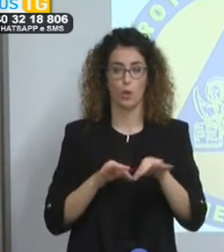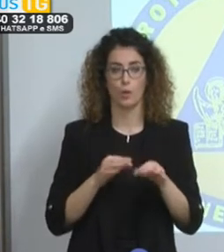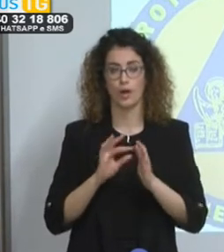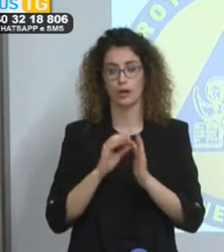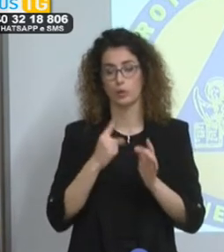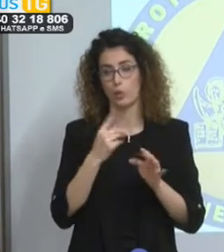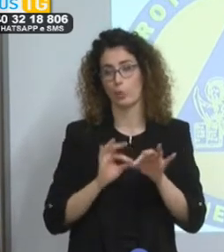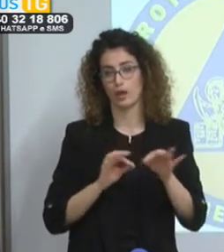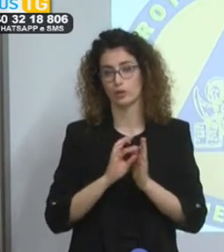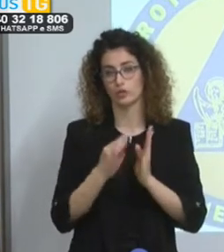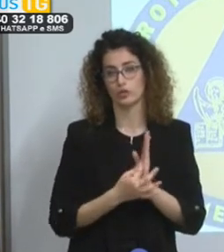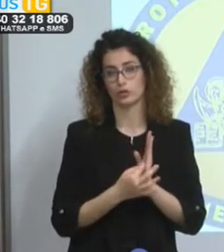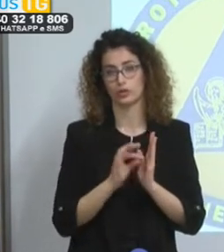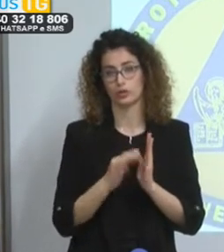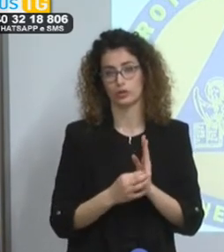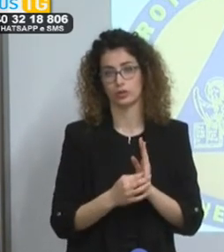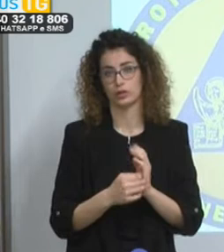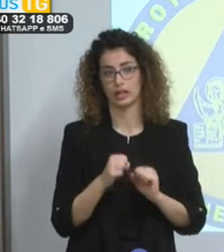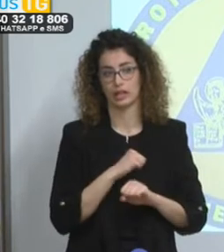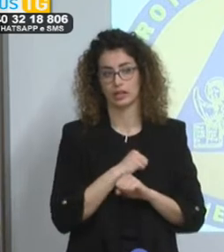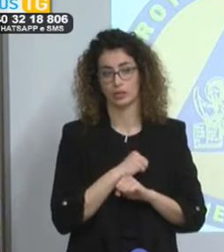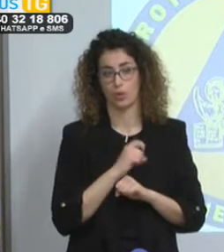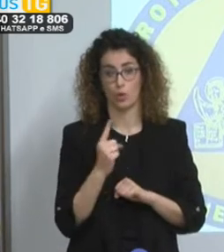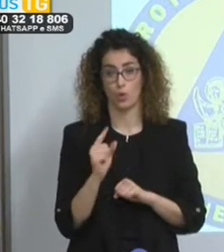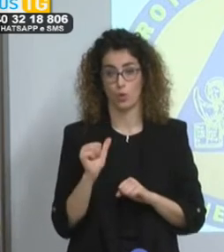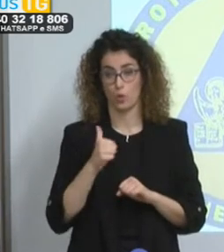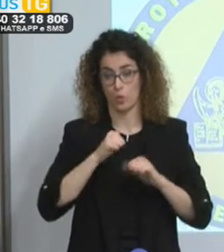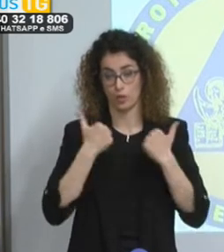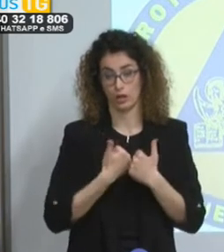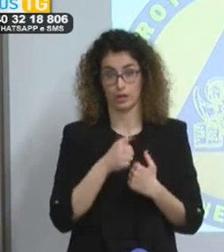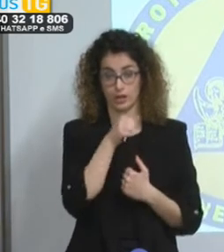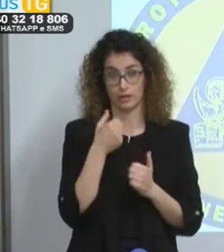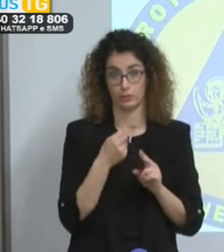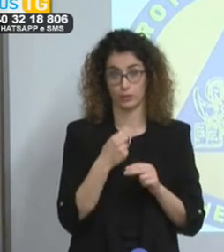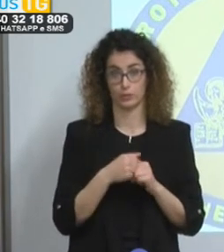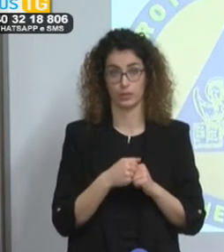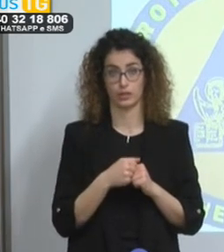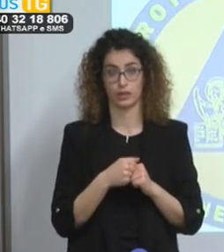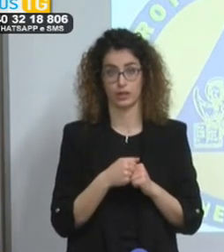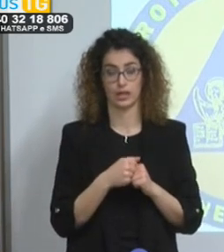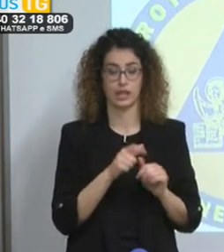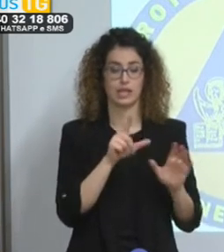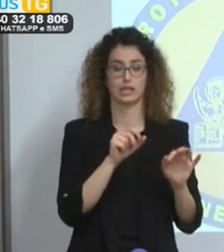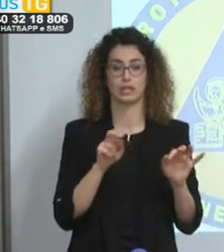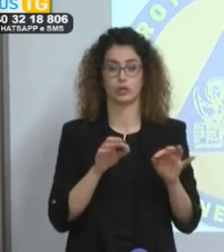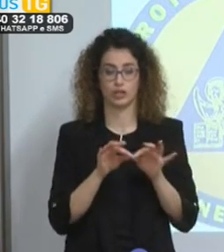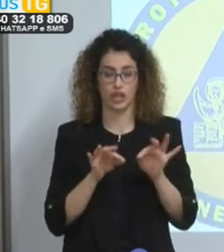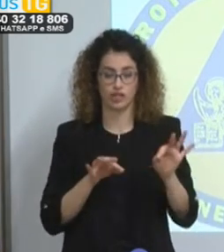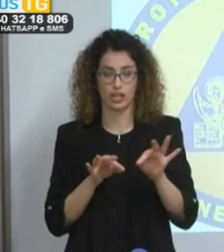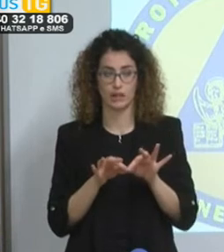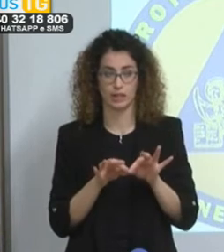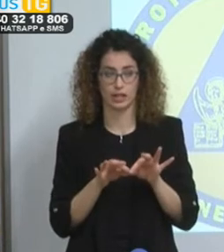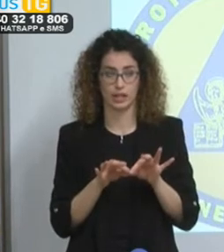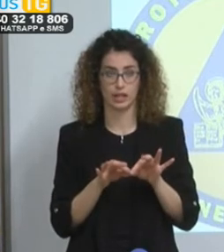quindi fare un anno se vuole di più. Beh, un anno. 70-80 centimetri. Sì, ma poi non è